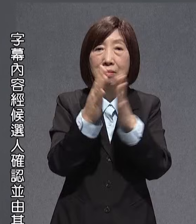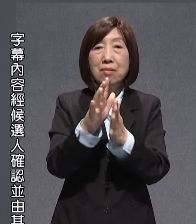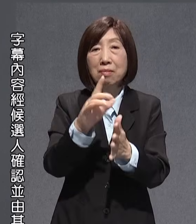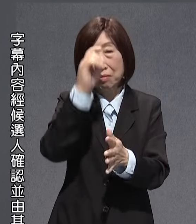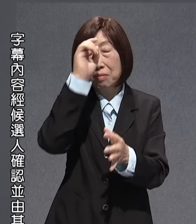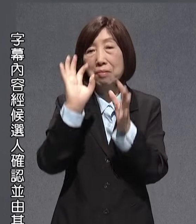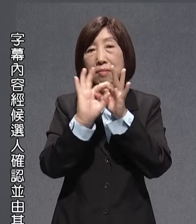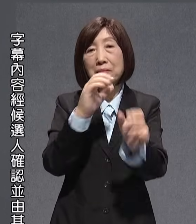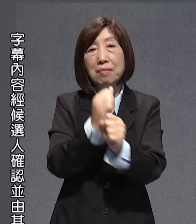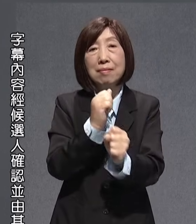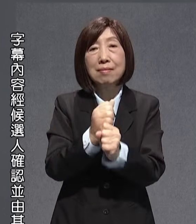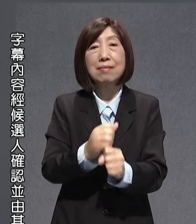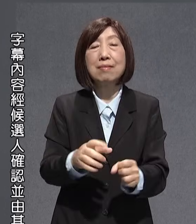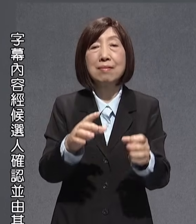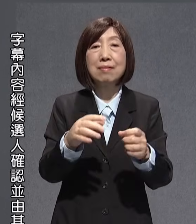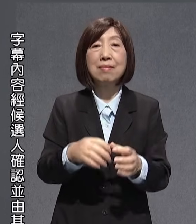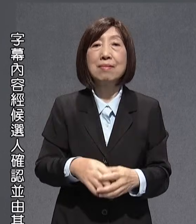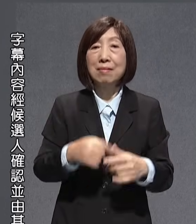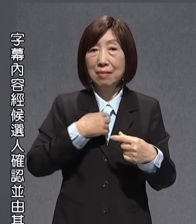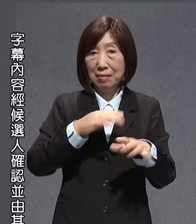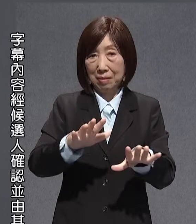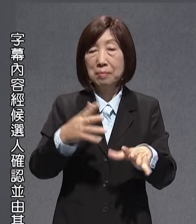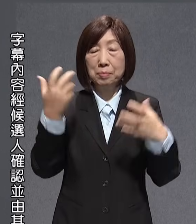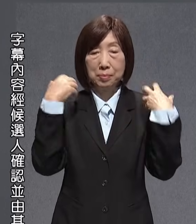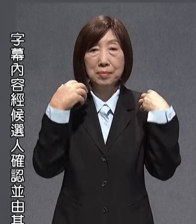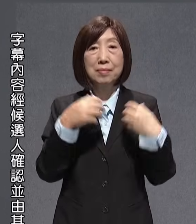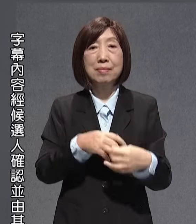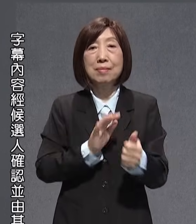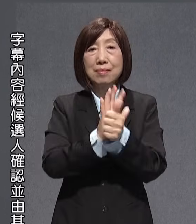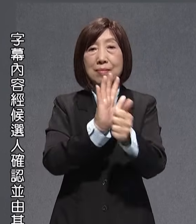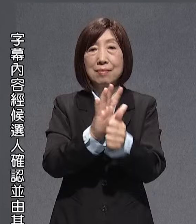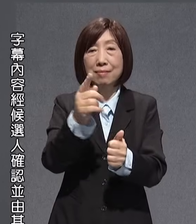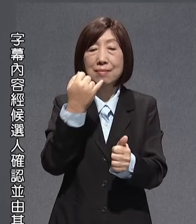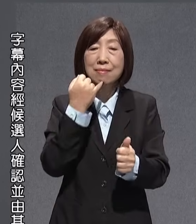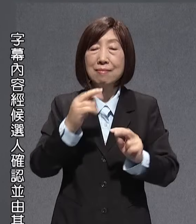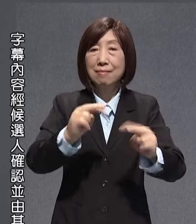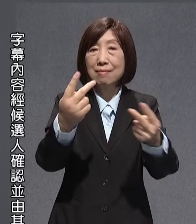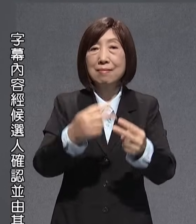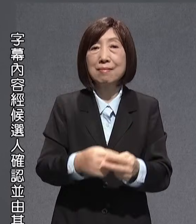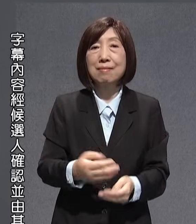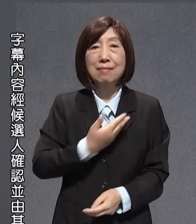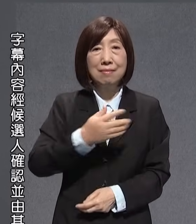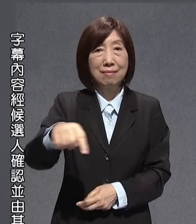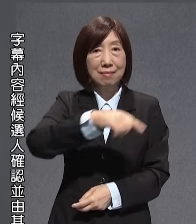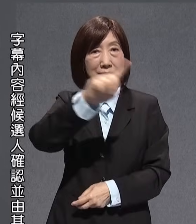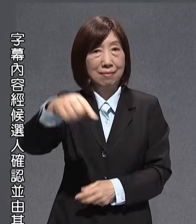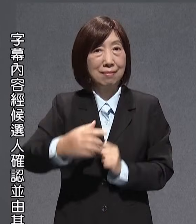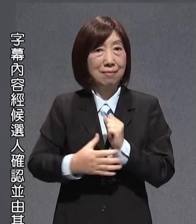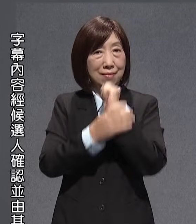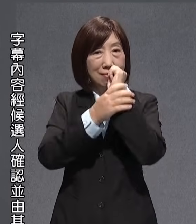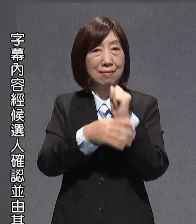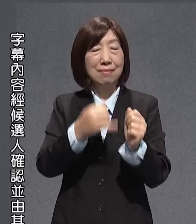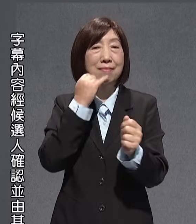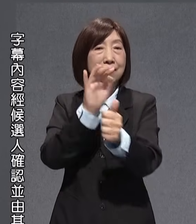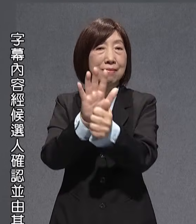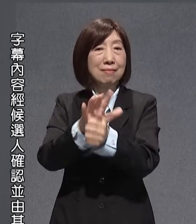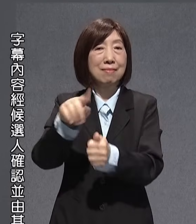续工作，所以因此我们有责任推动一个改革，给他们更多的支持和协